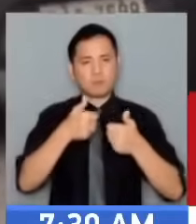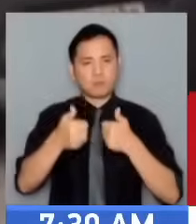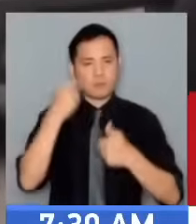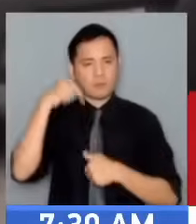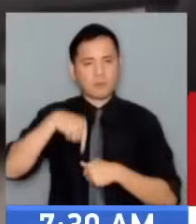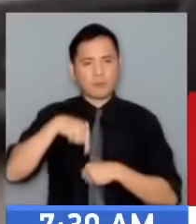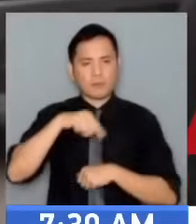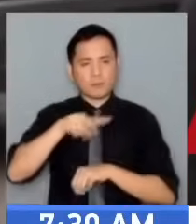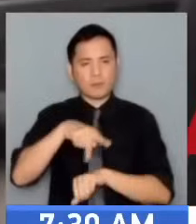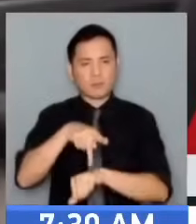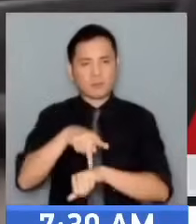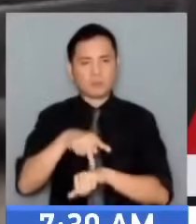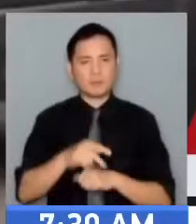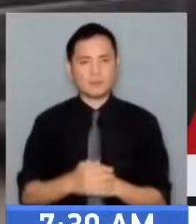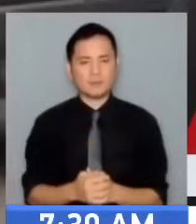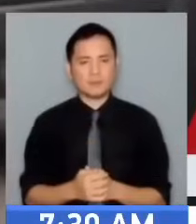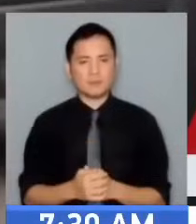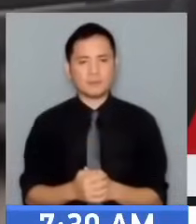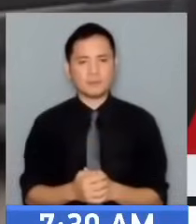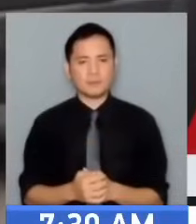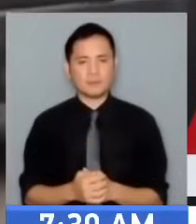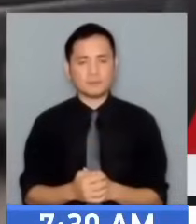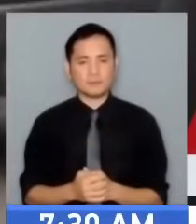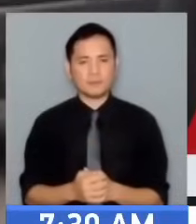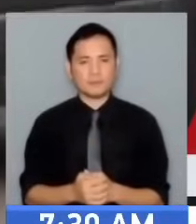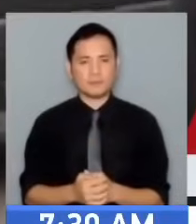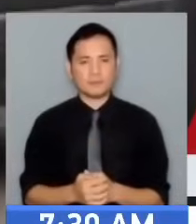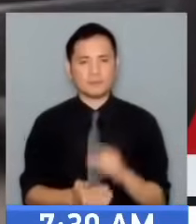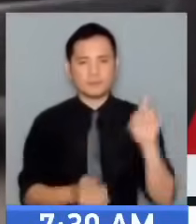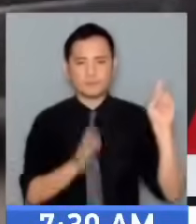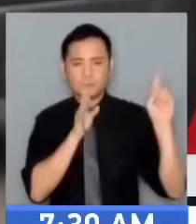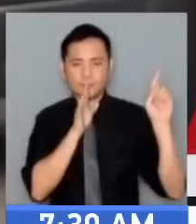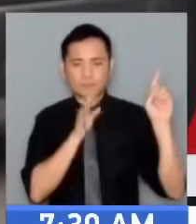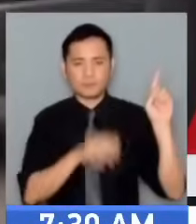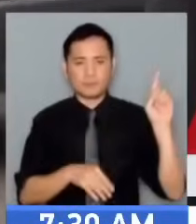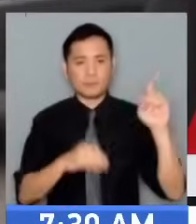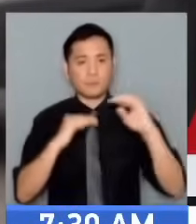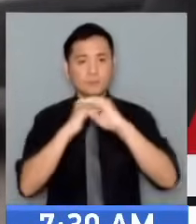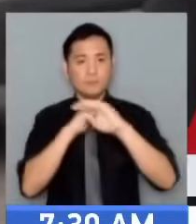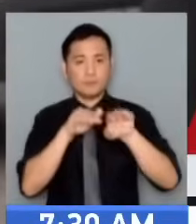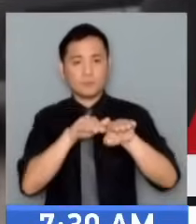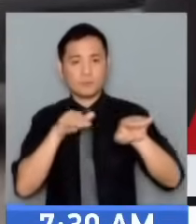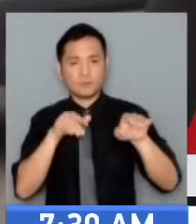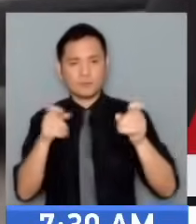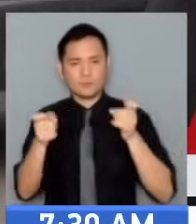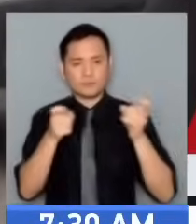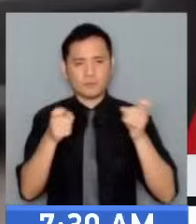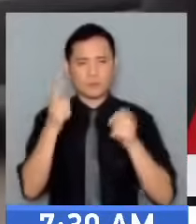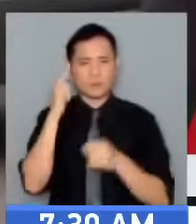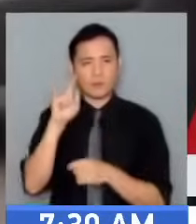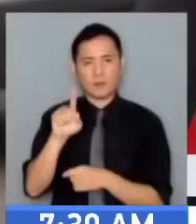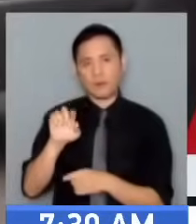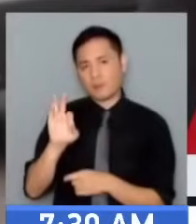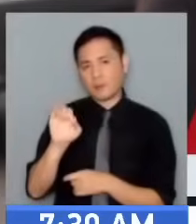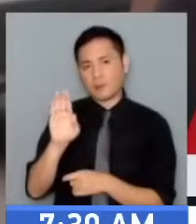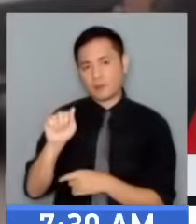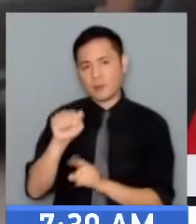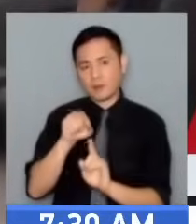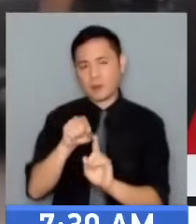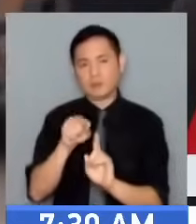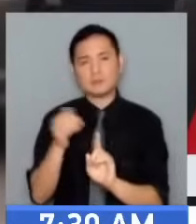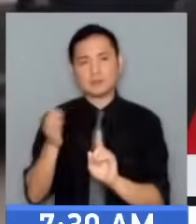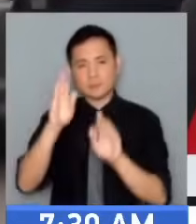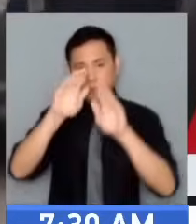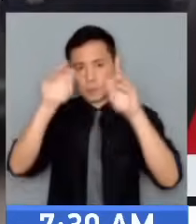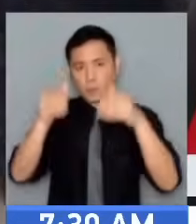bansa traffic management na nakalatag for the FIBA World Cup ang main Toro fair natin will be EDSA no pero